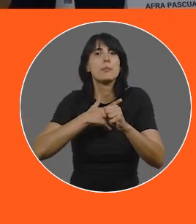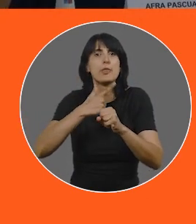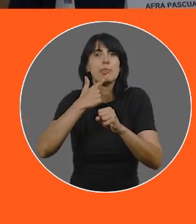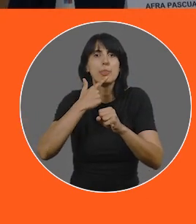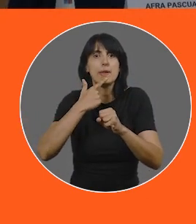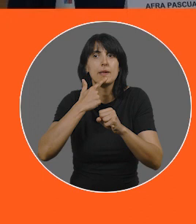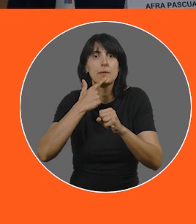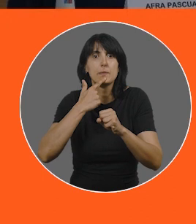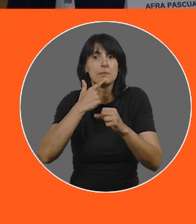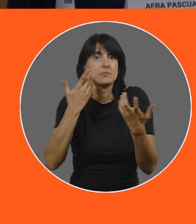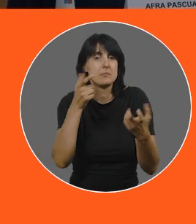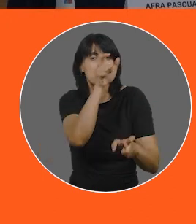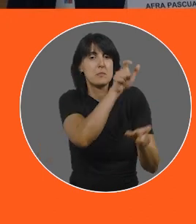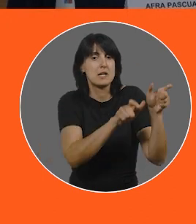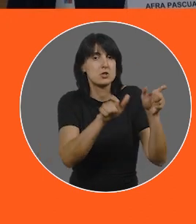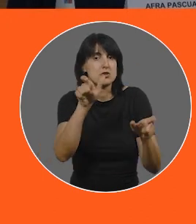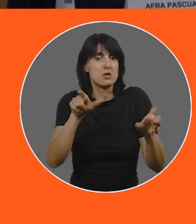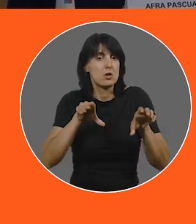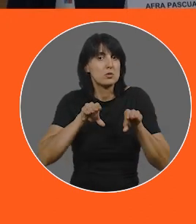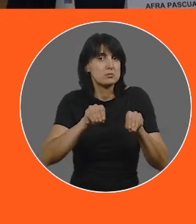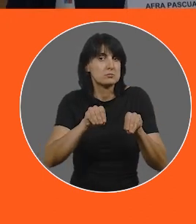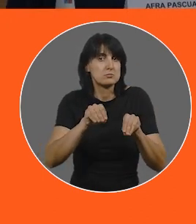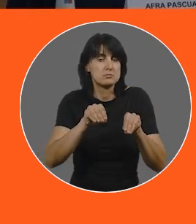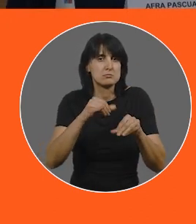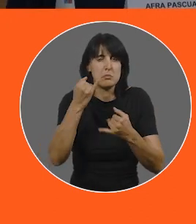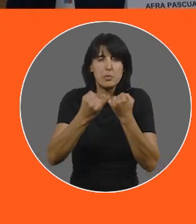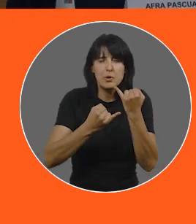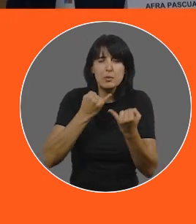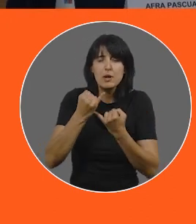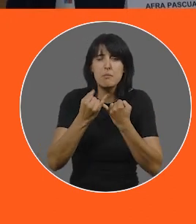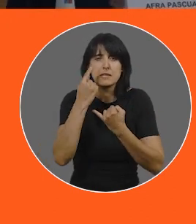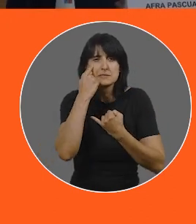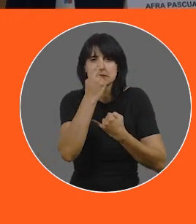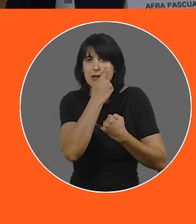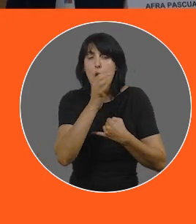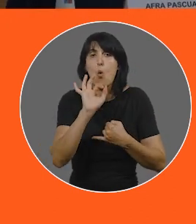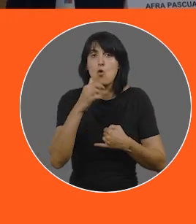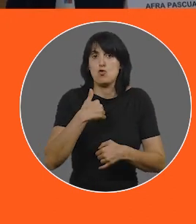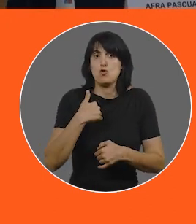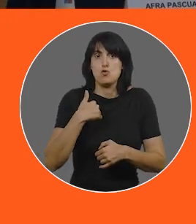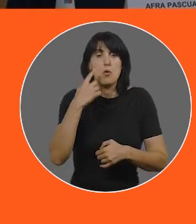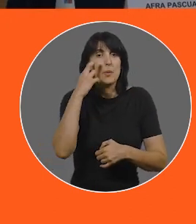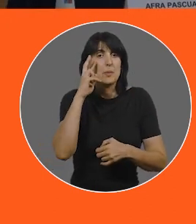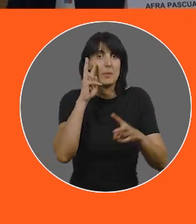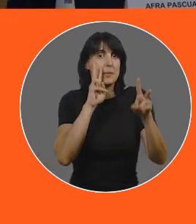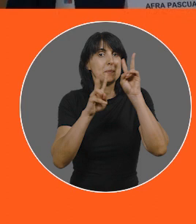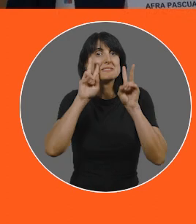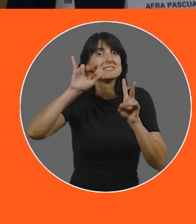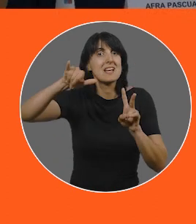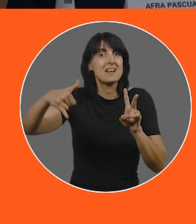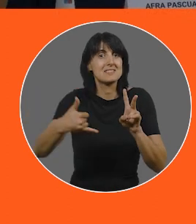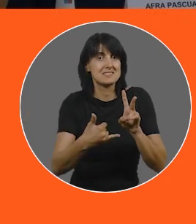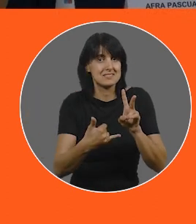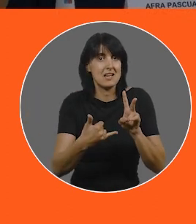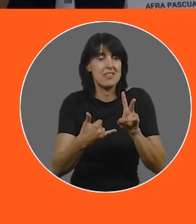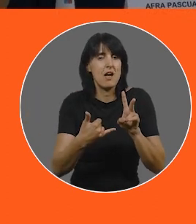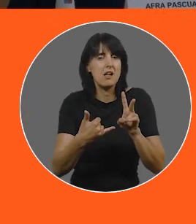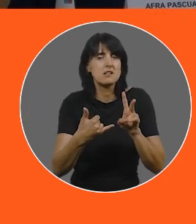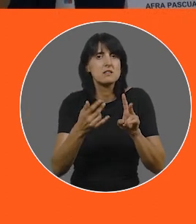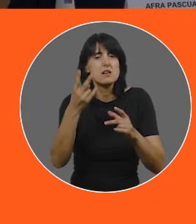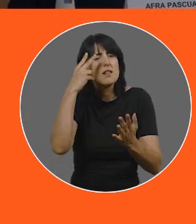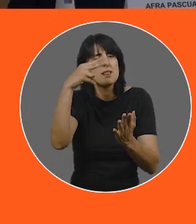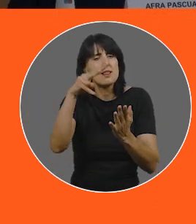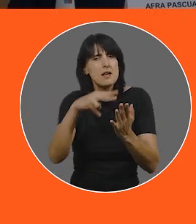manera, es permet que els usuaris que tenen més dificultat, o fins i tot jo, que tinc vista cansada, em